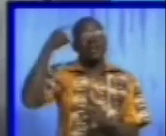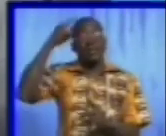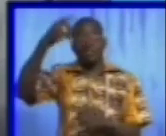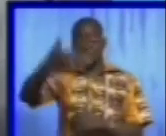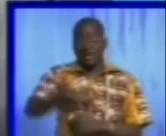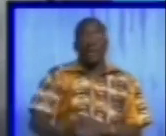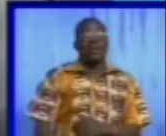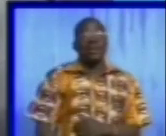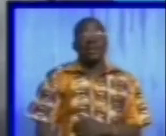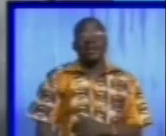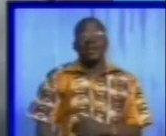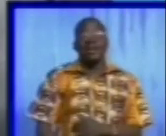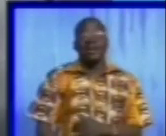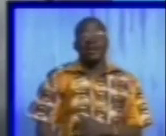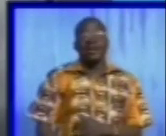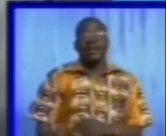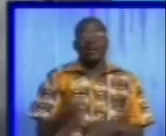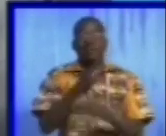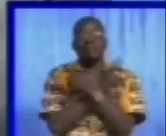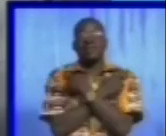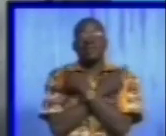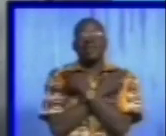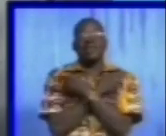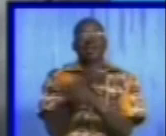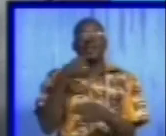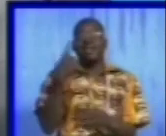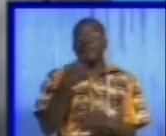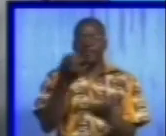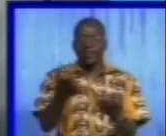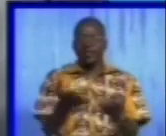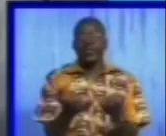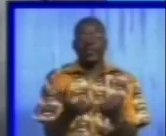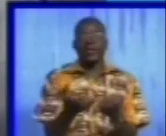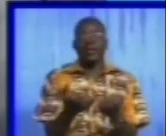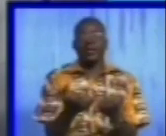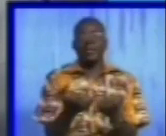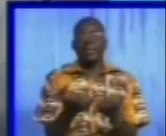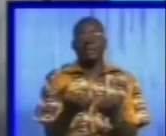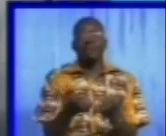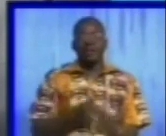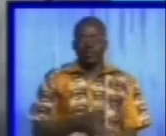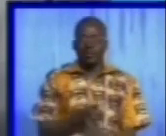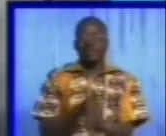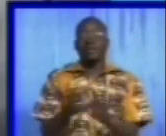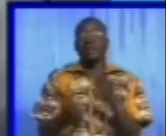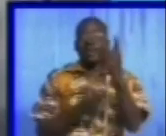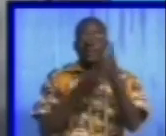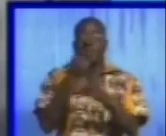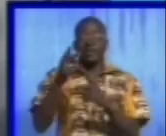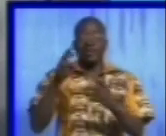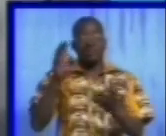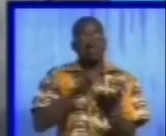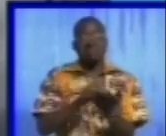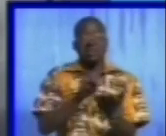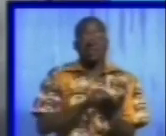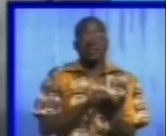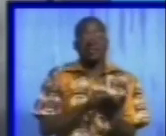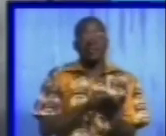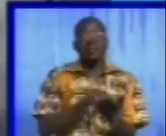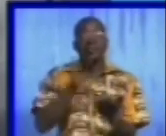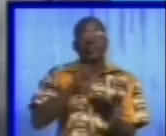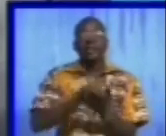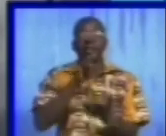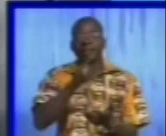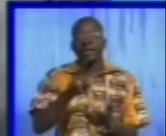accueillir les retraités qui désirent suivre ces visites médicales. Il s'agit essentiellement